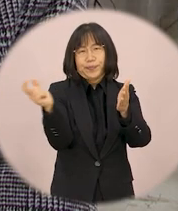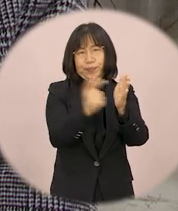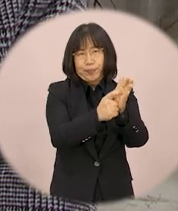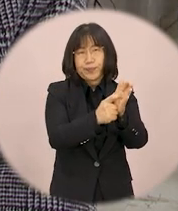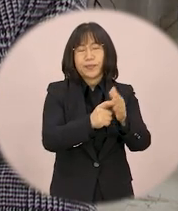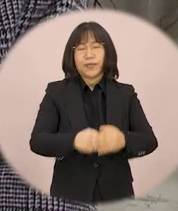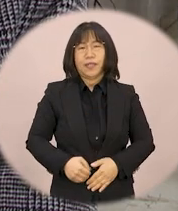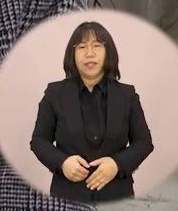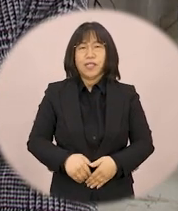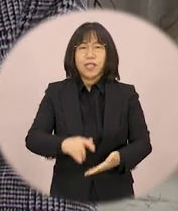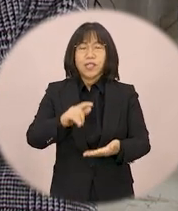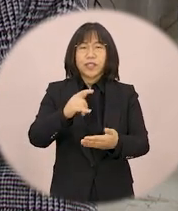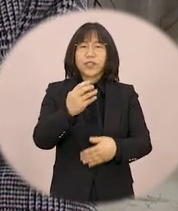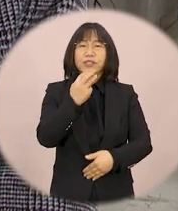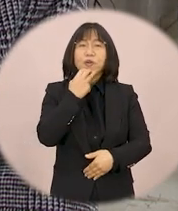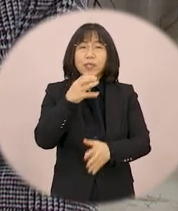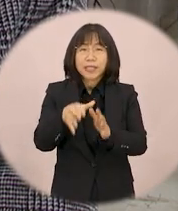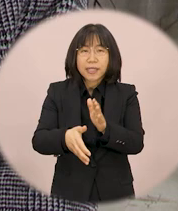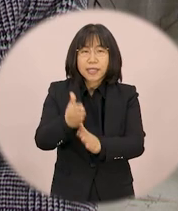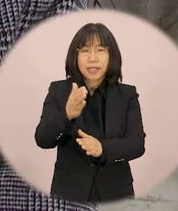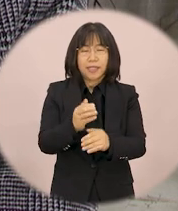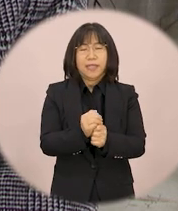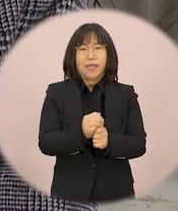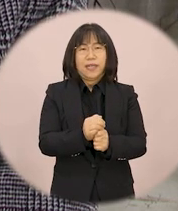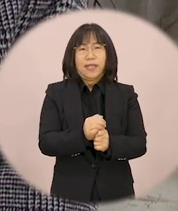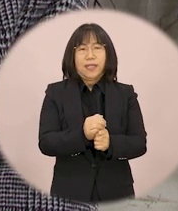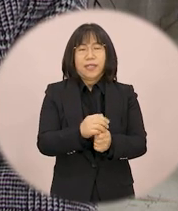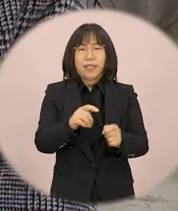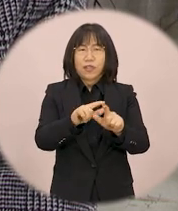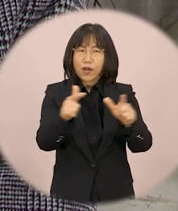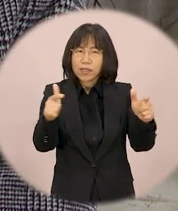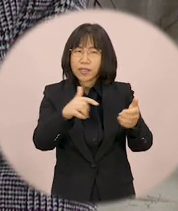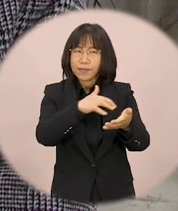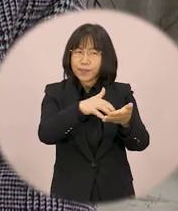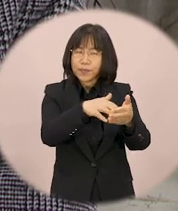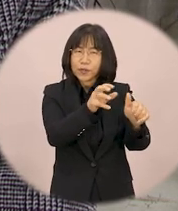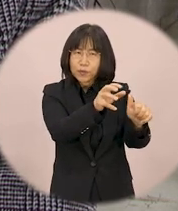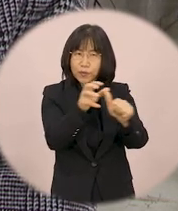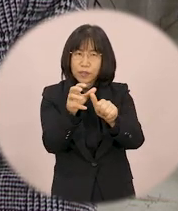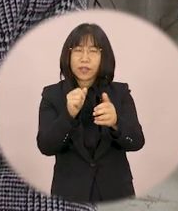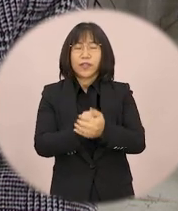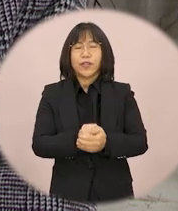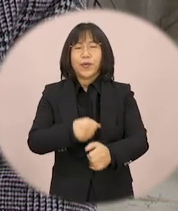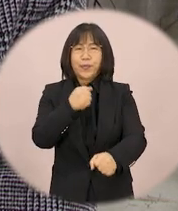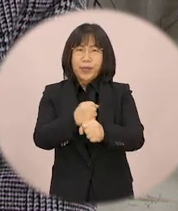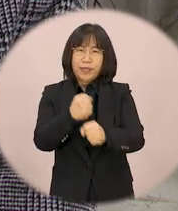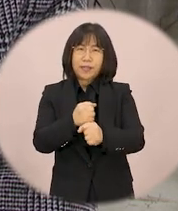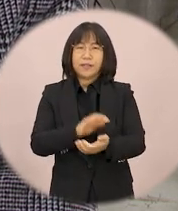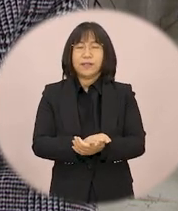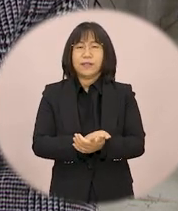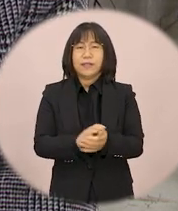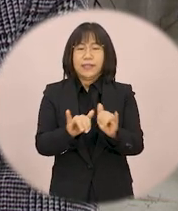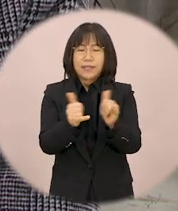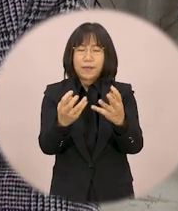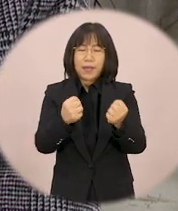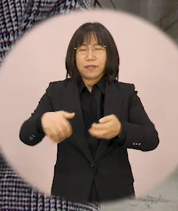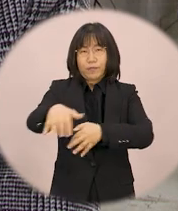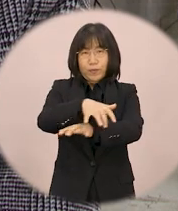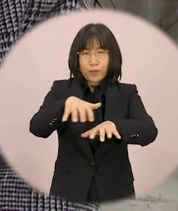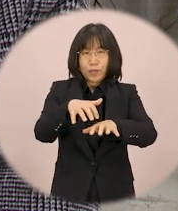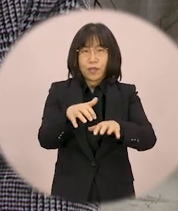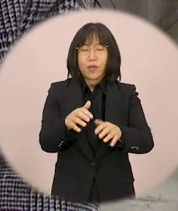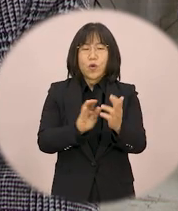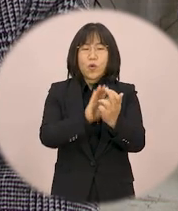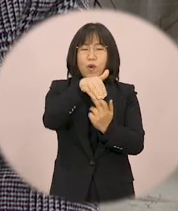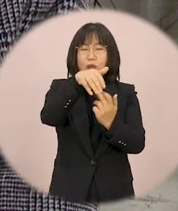서울시 교통정보 시스템에 구축된 객 때 자료를 활용해 한승수 에어와 통합 수요를 가난해서 대상들 선정했습니다 이동